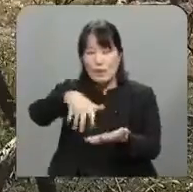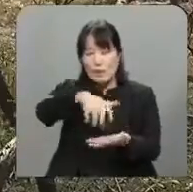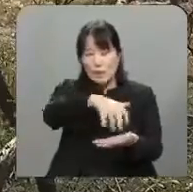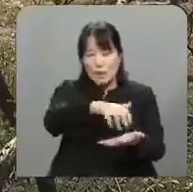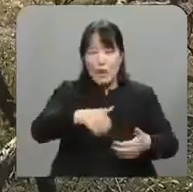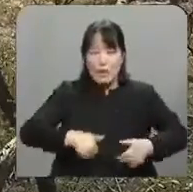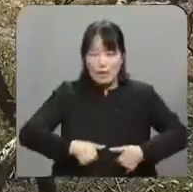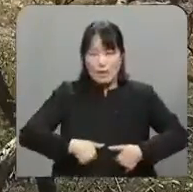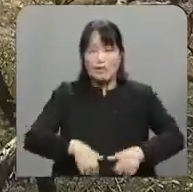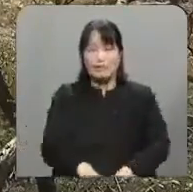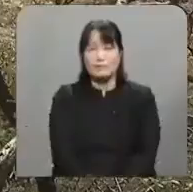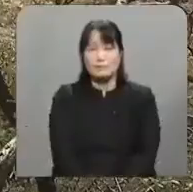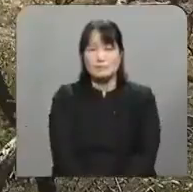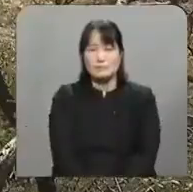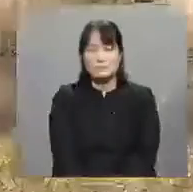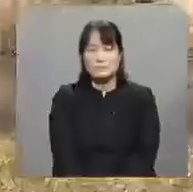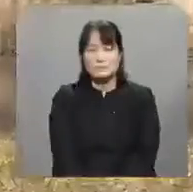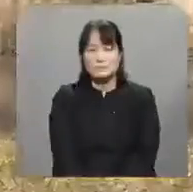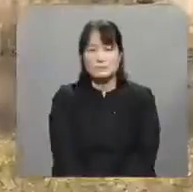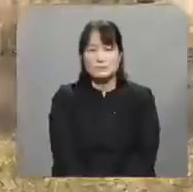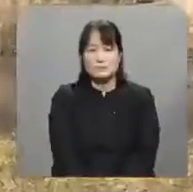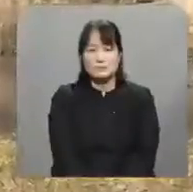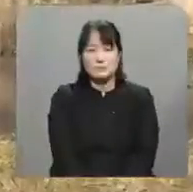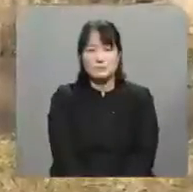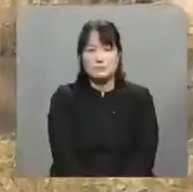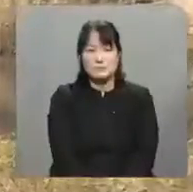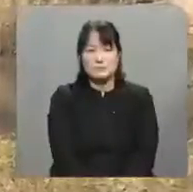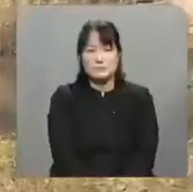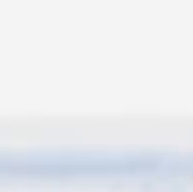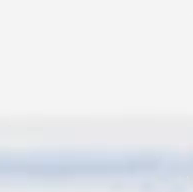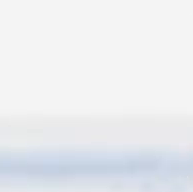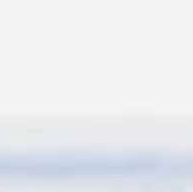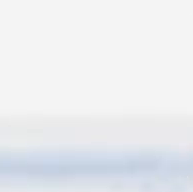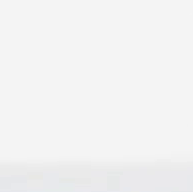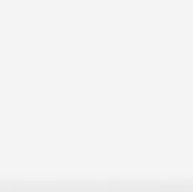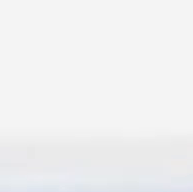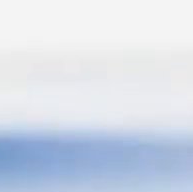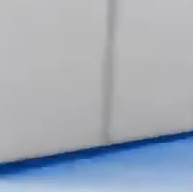것이라고 밝혔습니다 kbs 뉴스 하츠 입니다